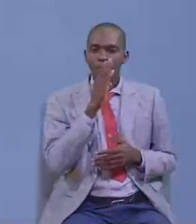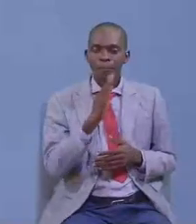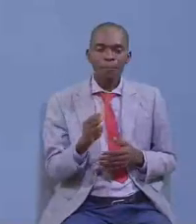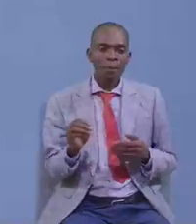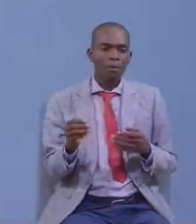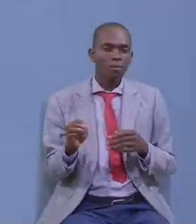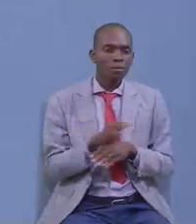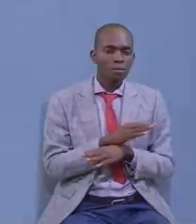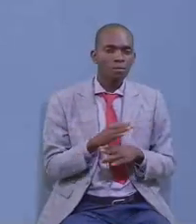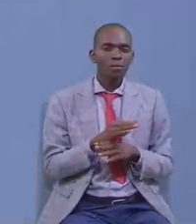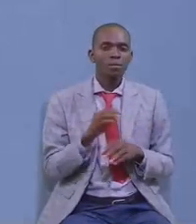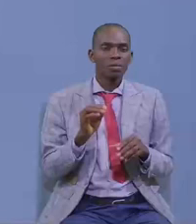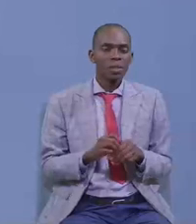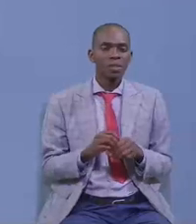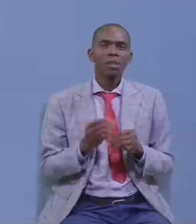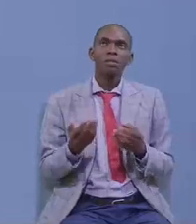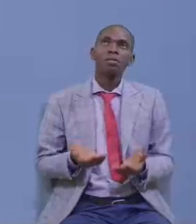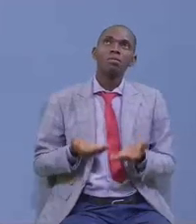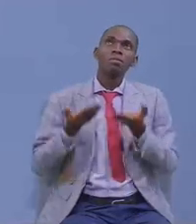Faites-les valoir dans le service du Seigneur.